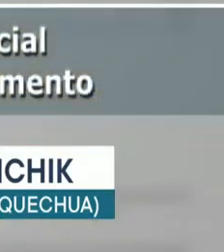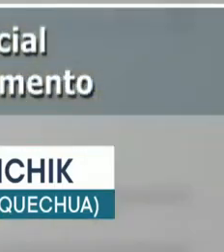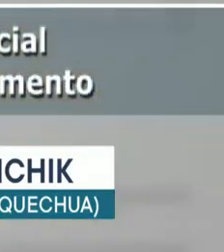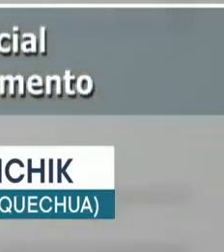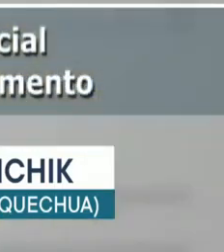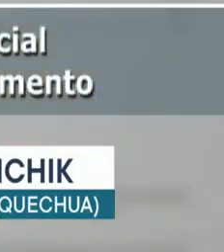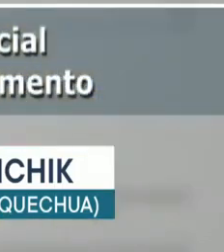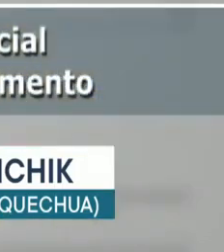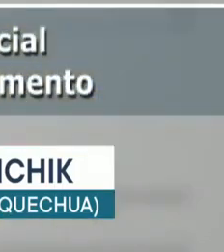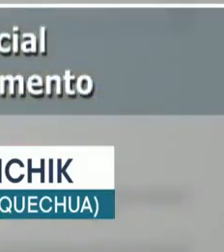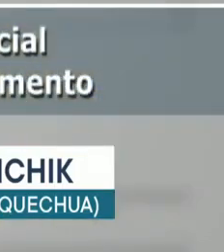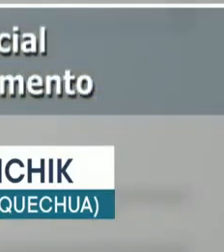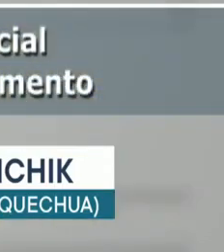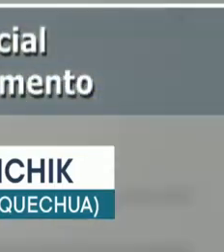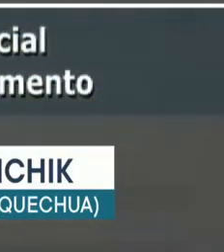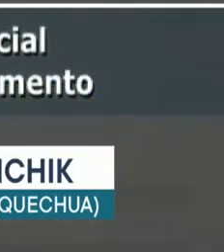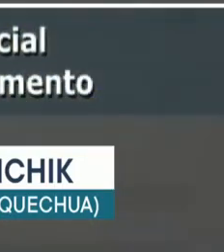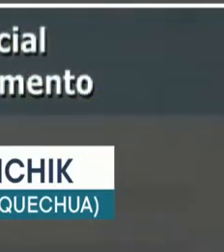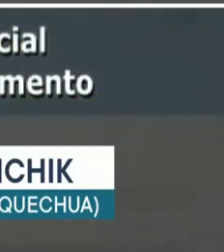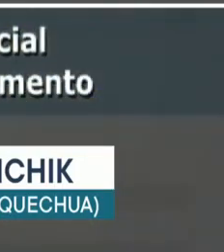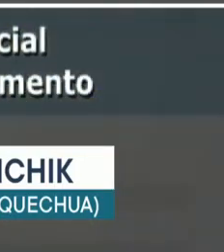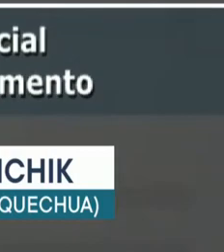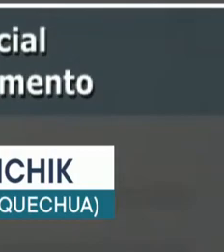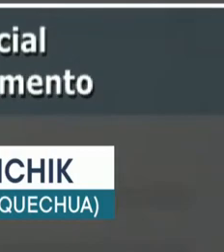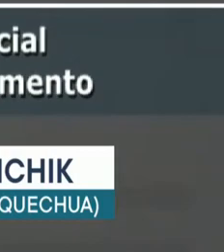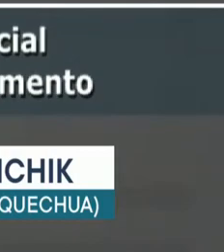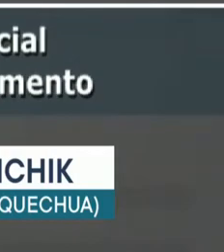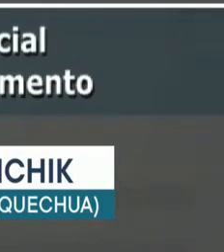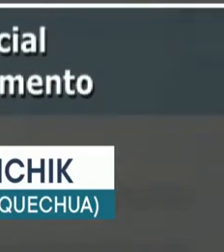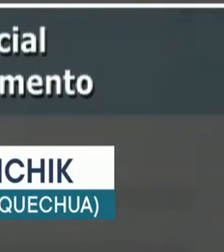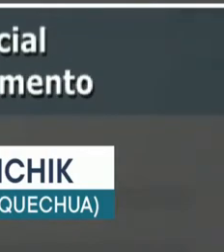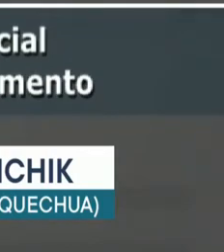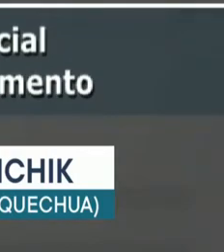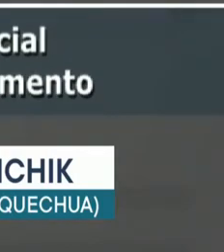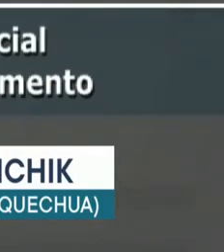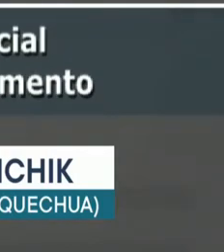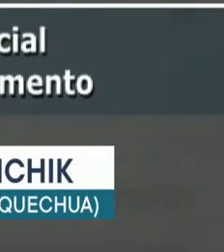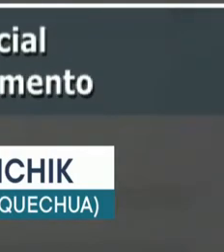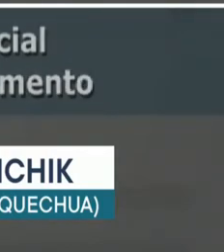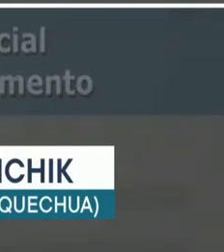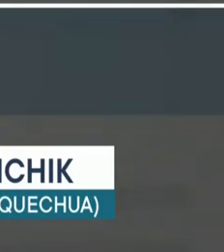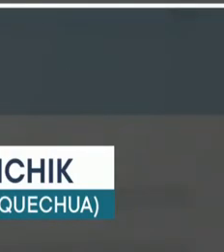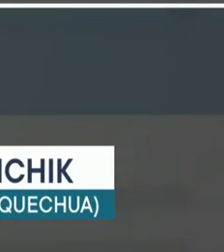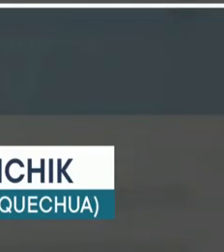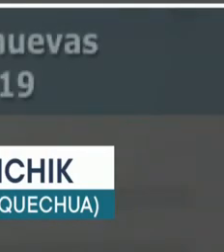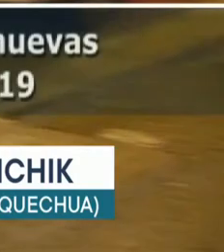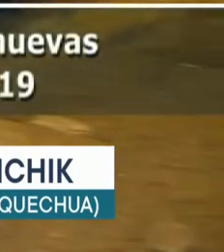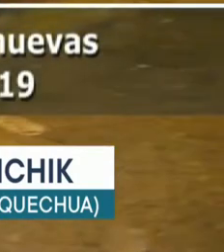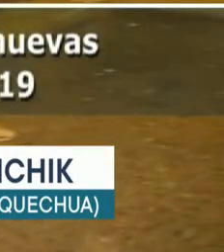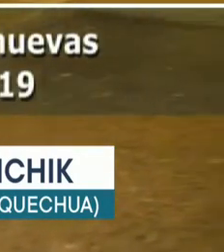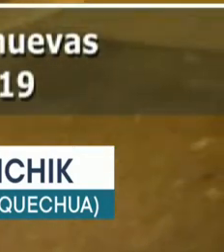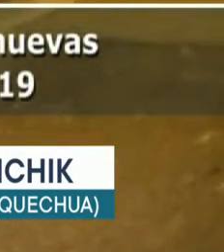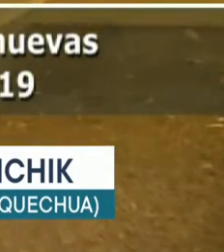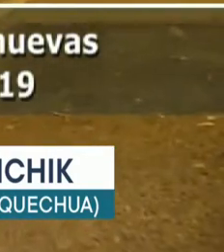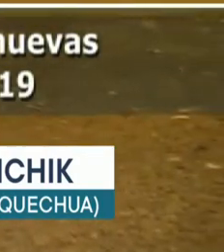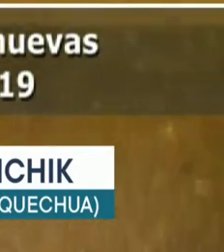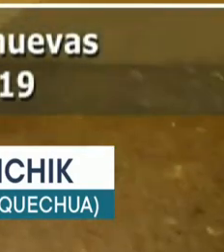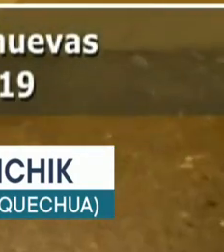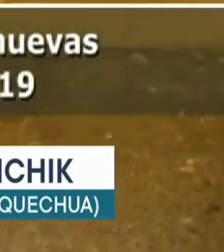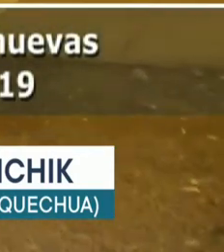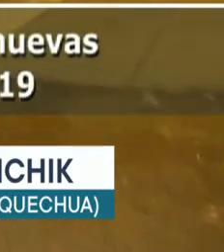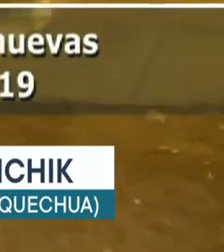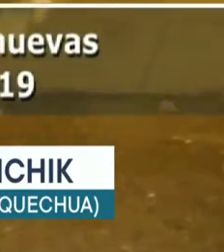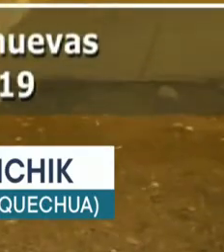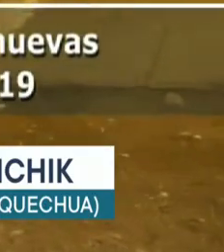PCM o Comandatagme, Reimari Muchkanko, Imanispa, sector salud, se hasta Banja, Ukliam kaita rexerichimuna, kayaktan chis,